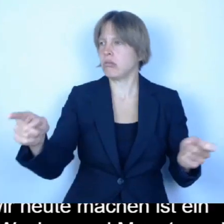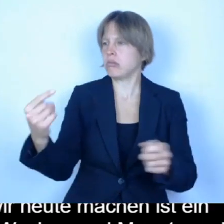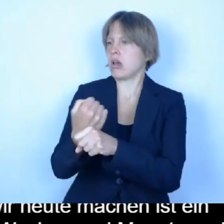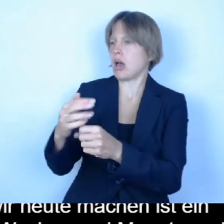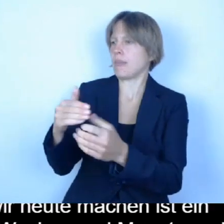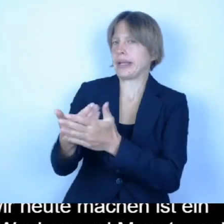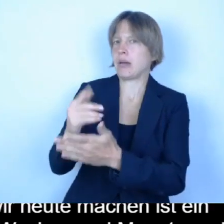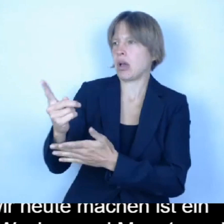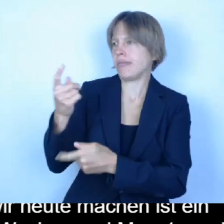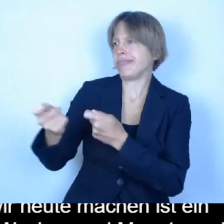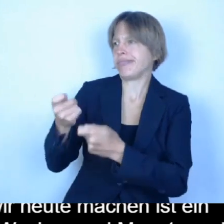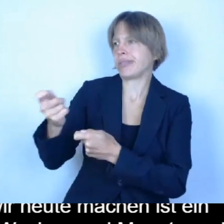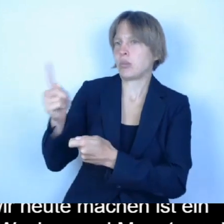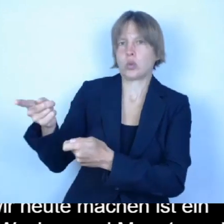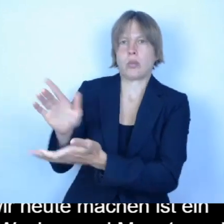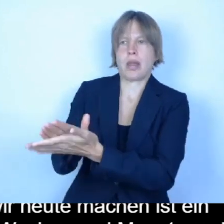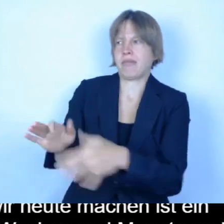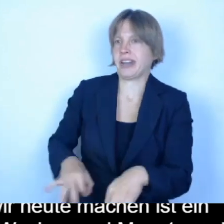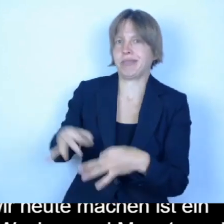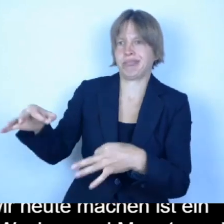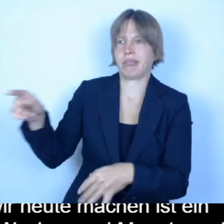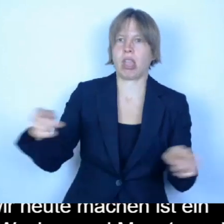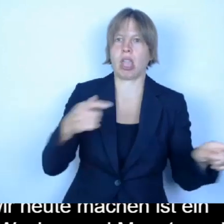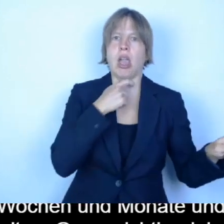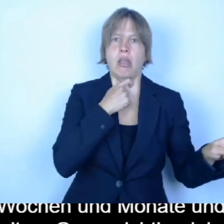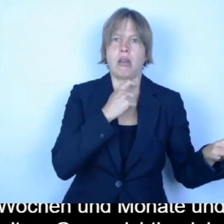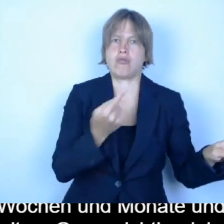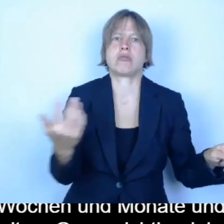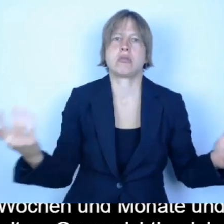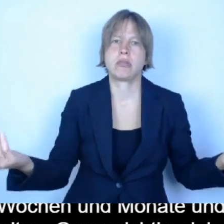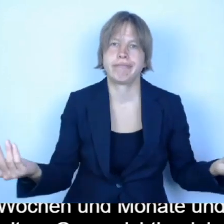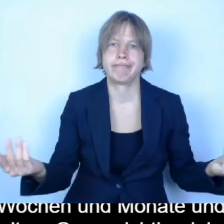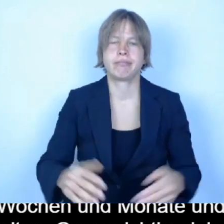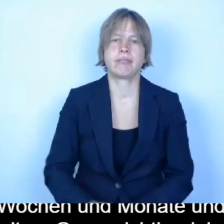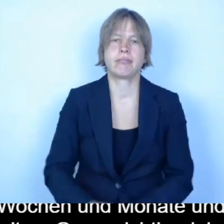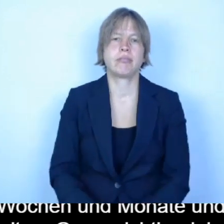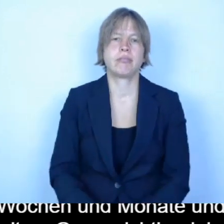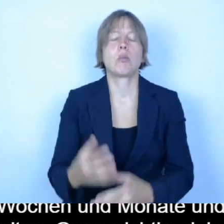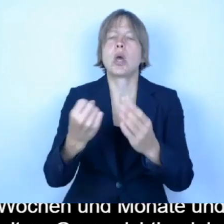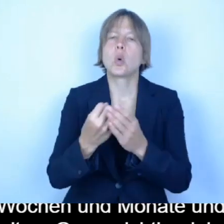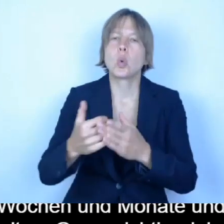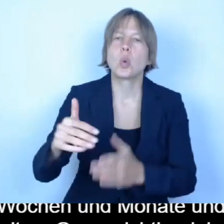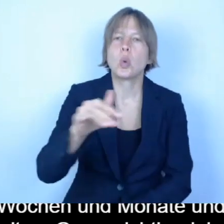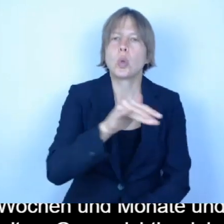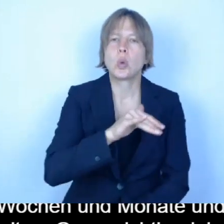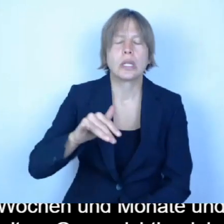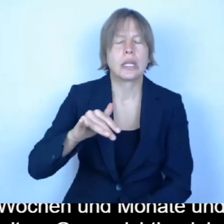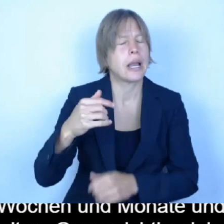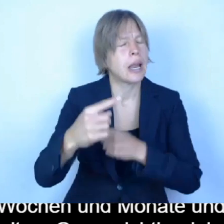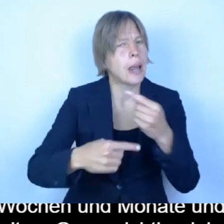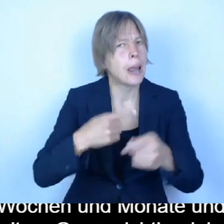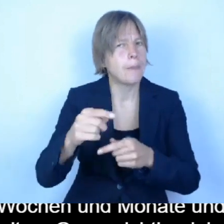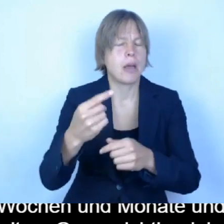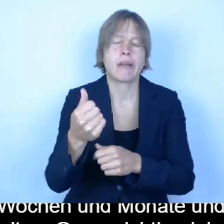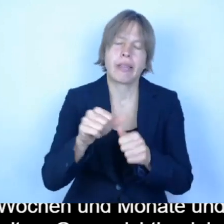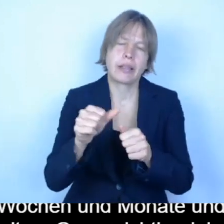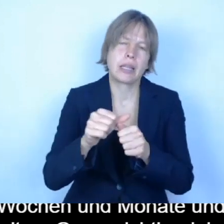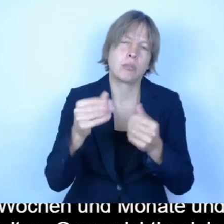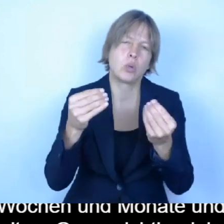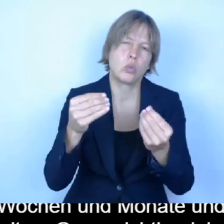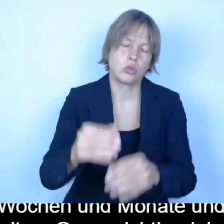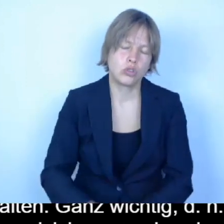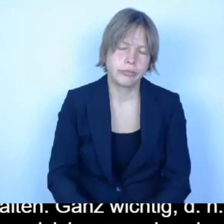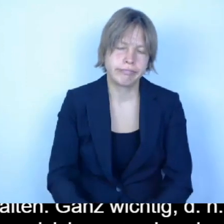vielen Fällen immer wegen auf Kante genäht ist. Das Erste. Das Zweite, Künstler und wir alle vermissen